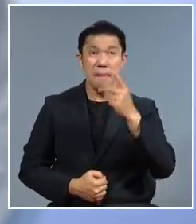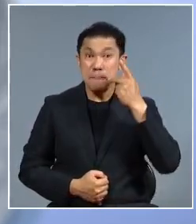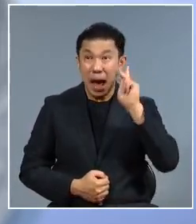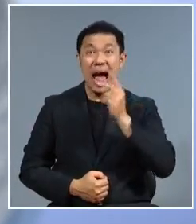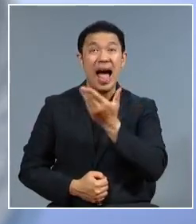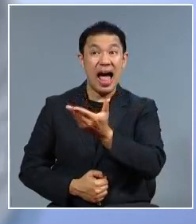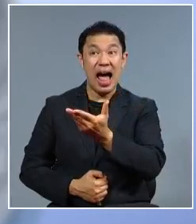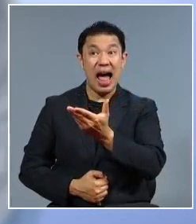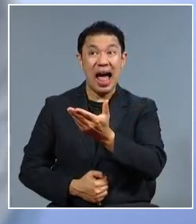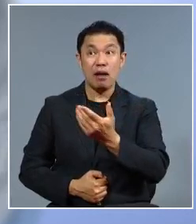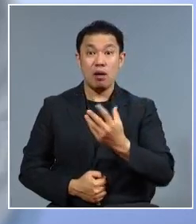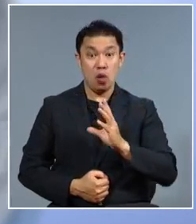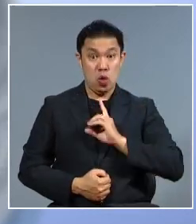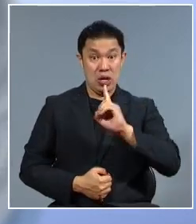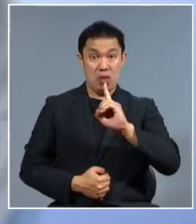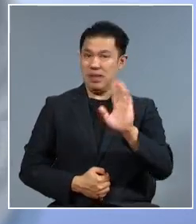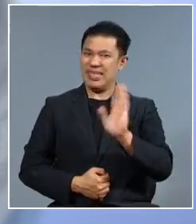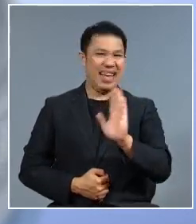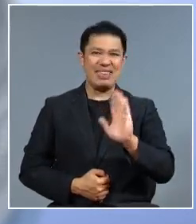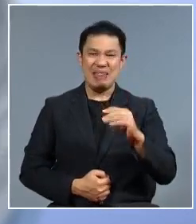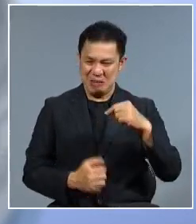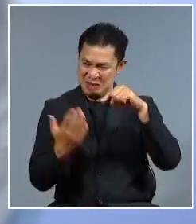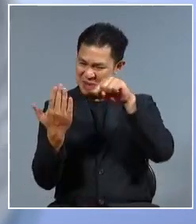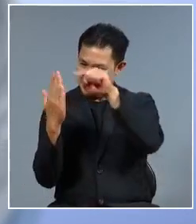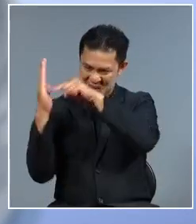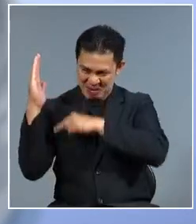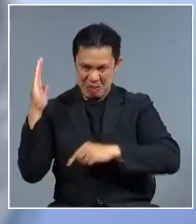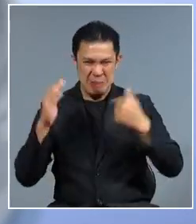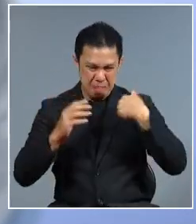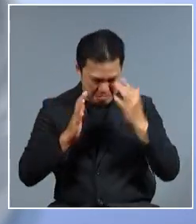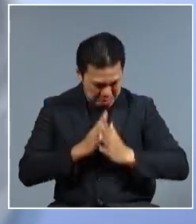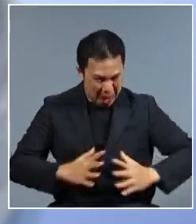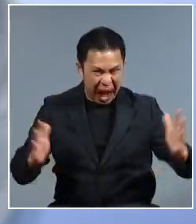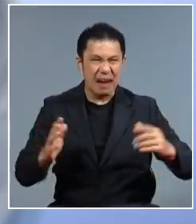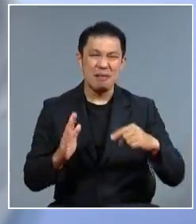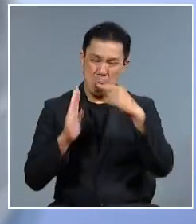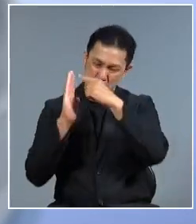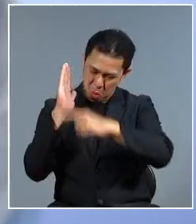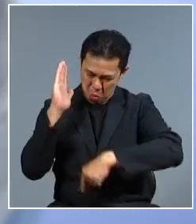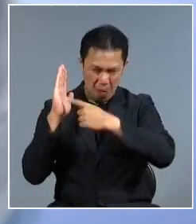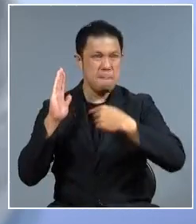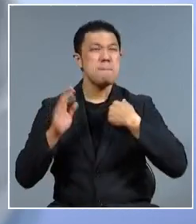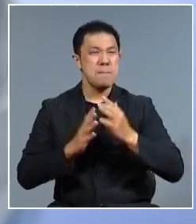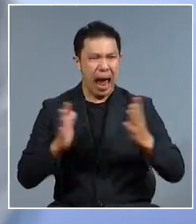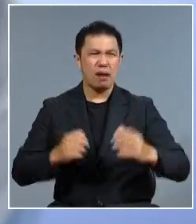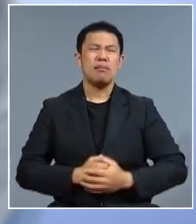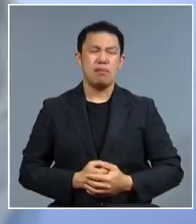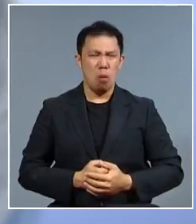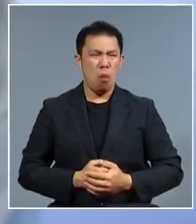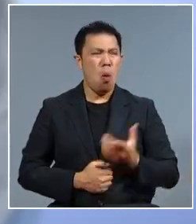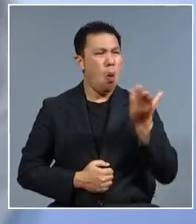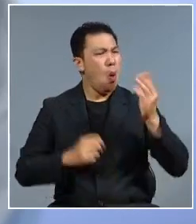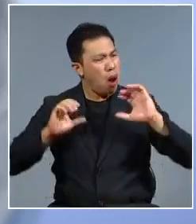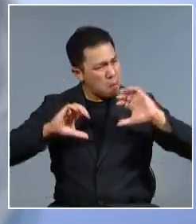กนไม่ได้มีคนเดียวในประเทศที่เป็นแบบนี้จริงๆแล้วมีอีกเยอะมากนะฮะก็อยากให้ภ